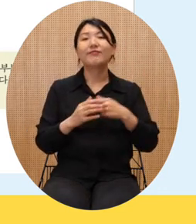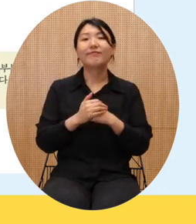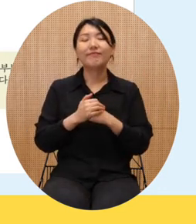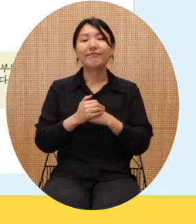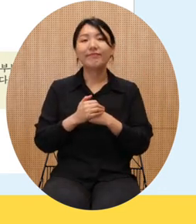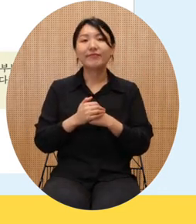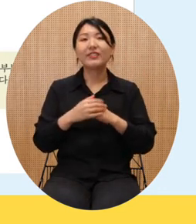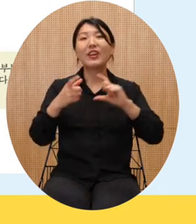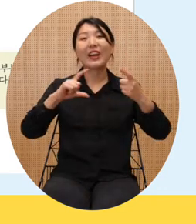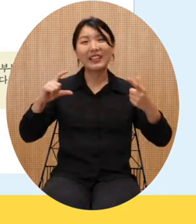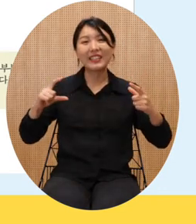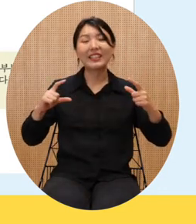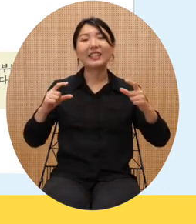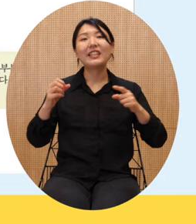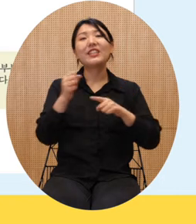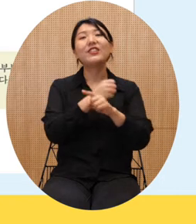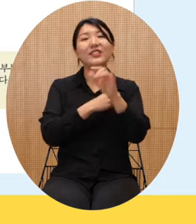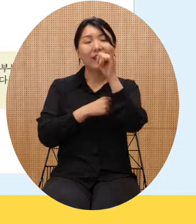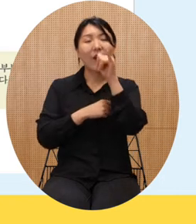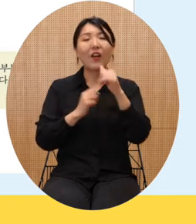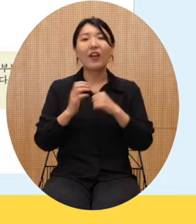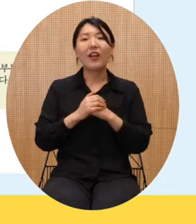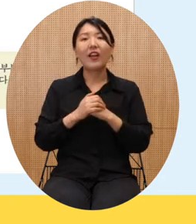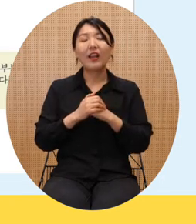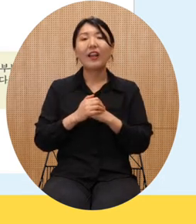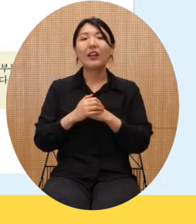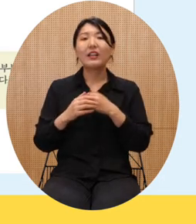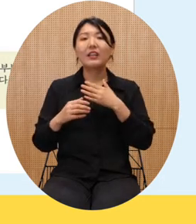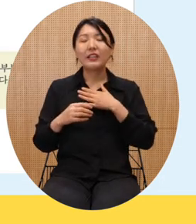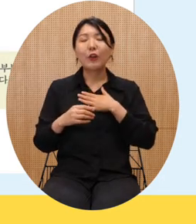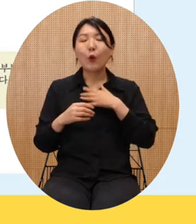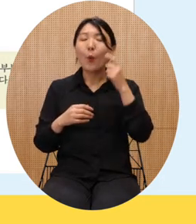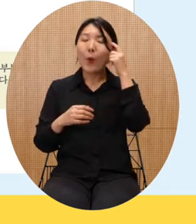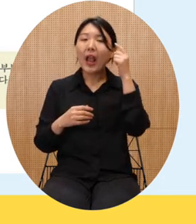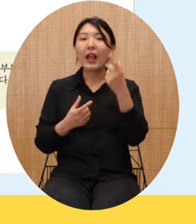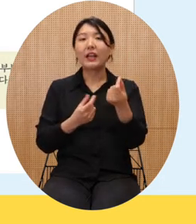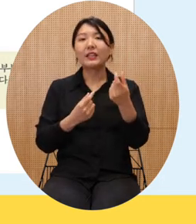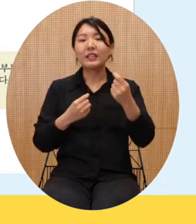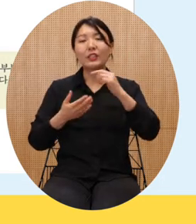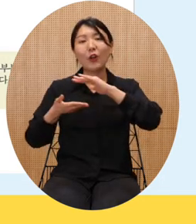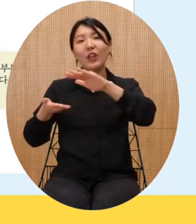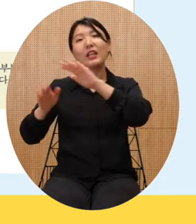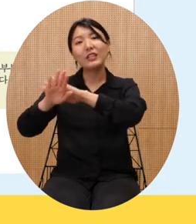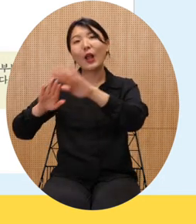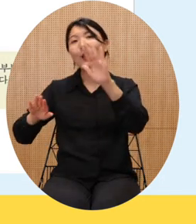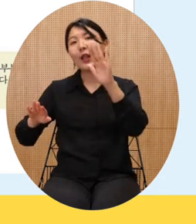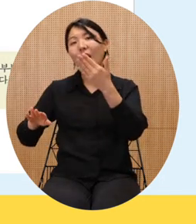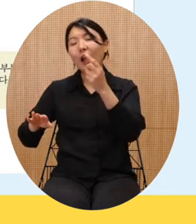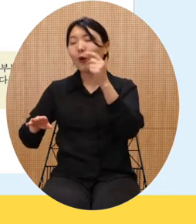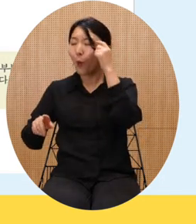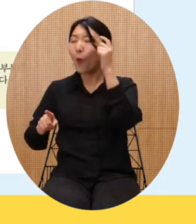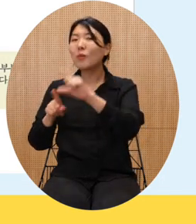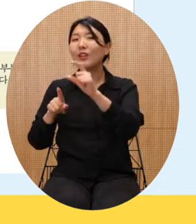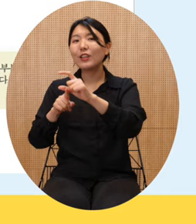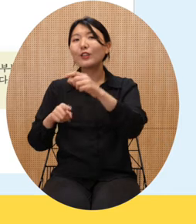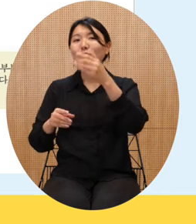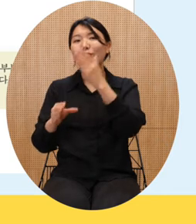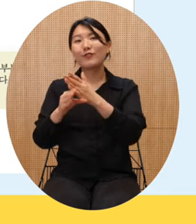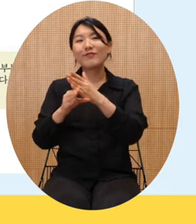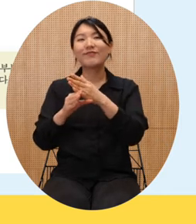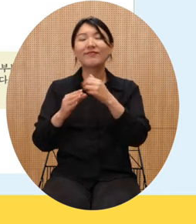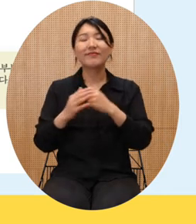주거복지센터의 역할도 크리라고 생각을 하고요. 굉장히 많은 요소들이 있을 텐데 사실은 아직 저는 왜 이렇게 잘 전달이